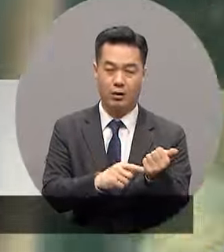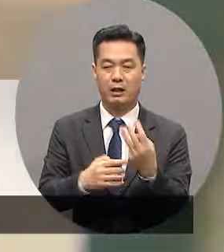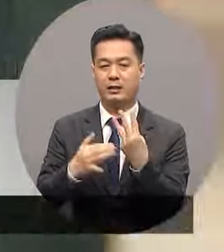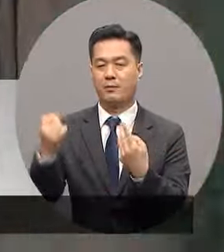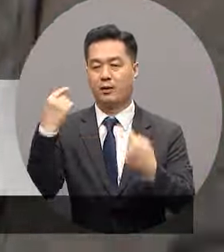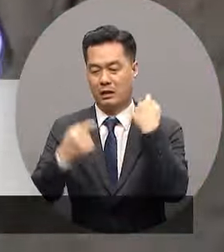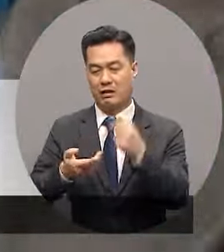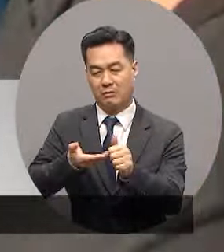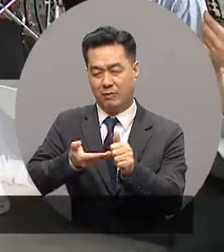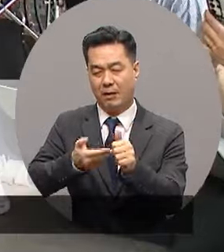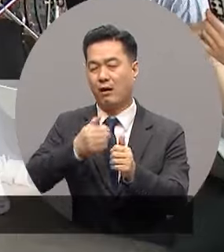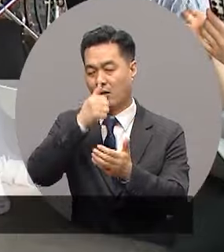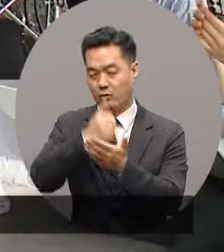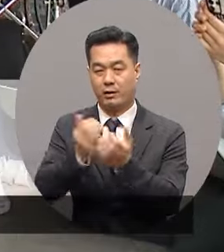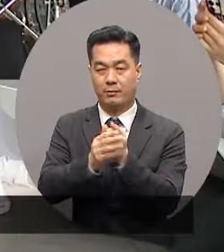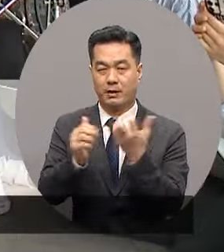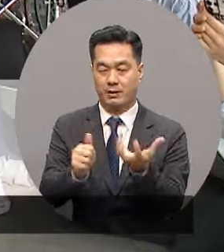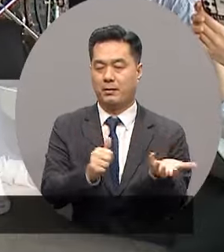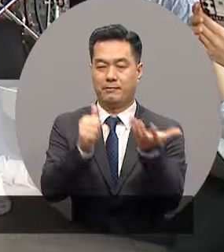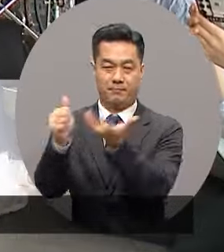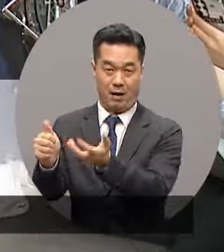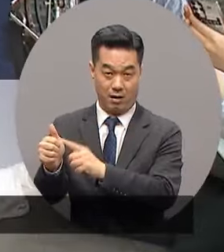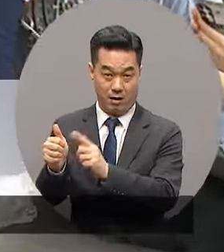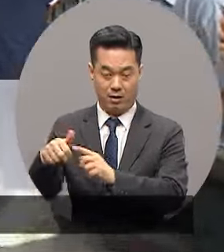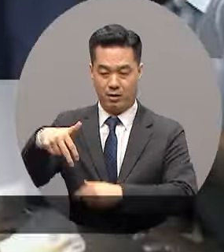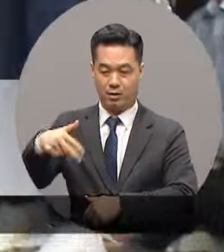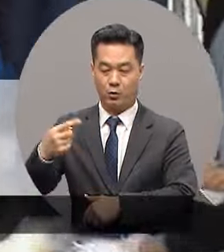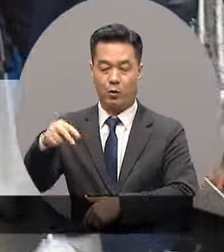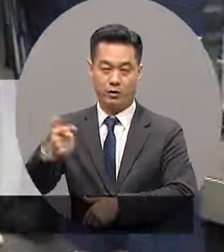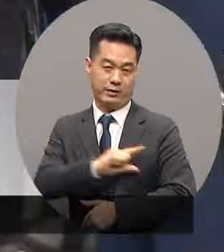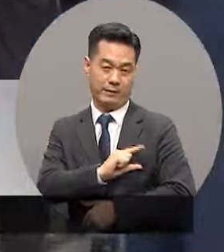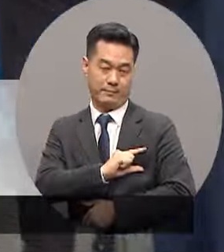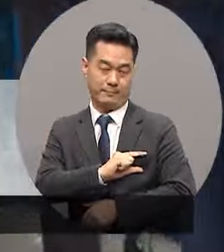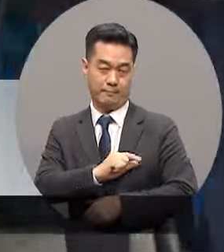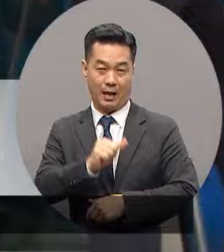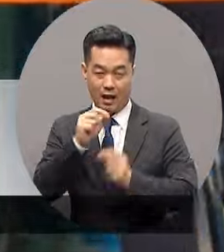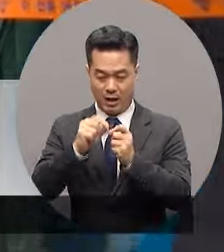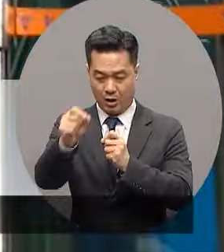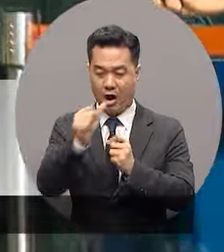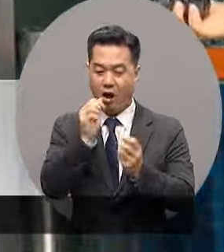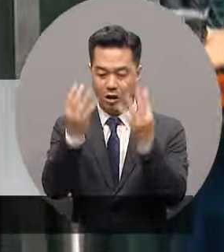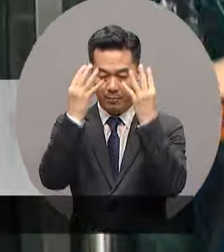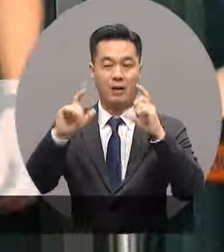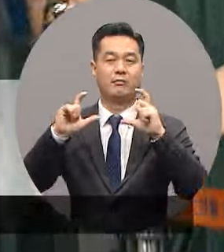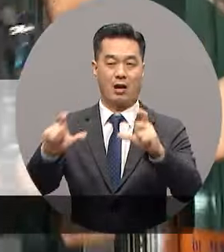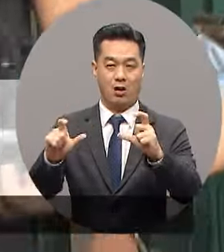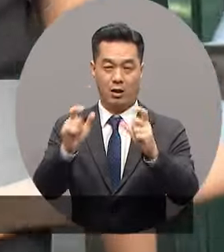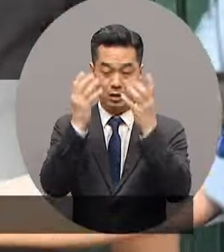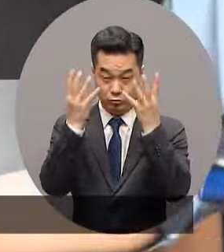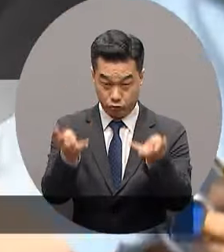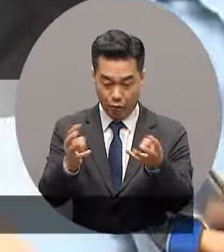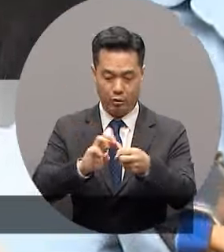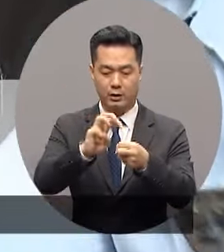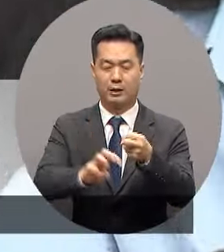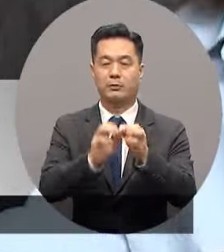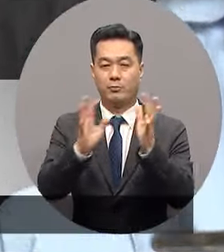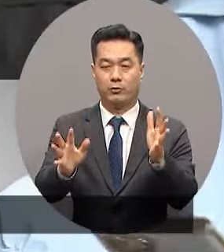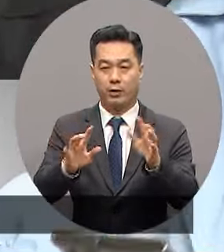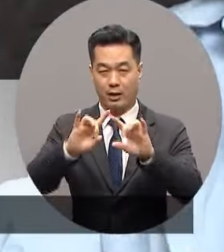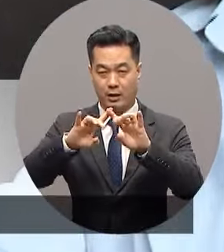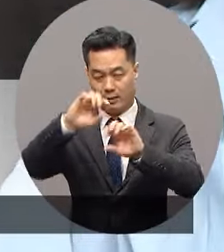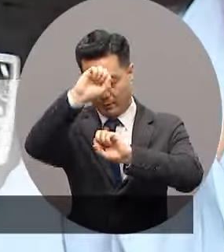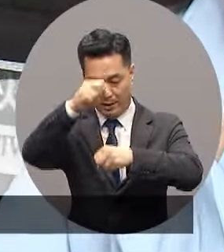3명을 다치게 한 혐의로 재판에 넘겨진 조선에게 무기징역을 선고하고 출소하면 30년간